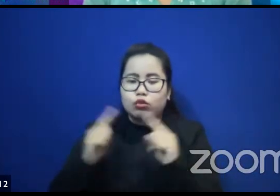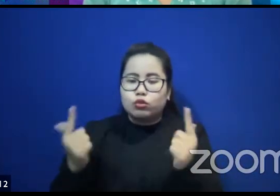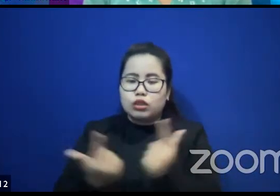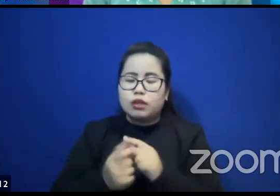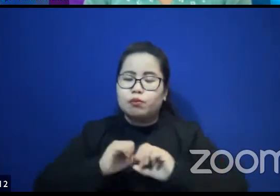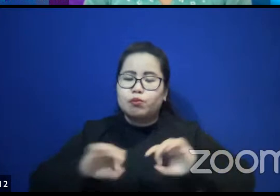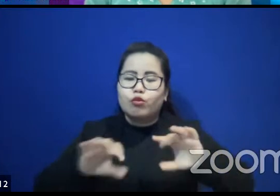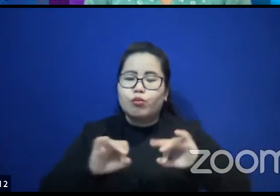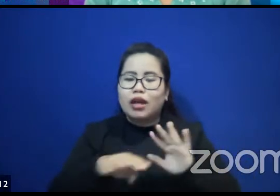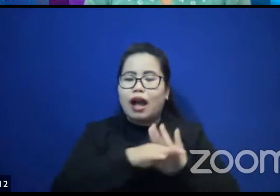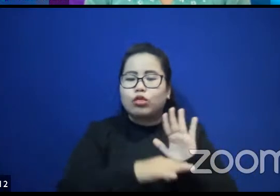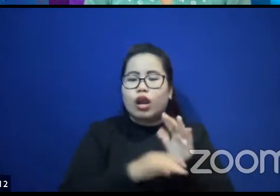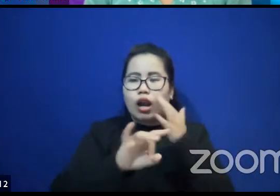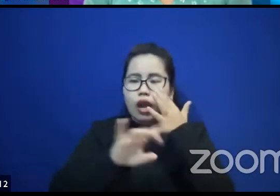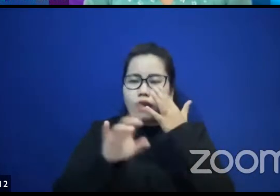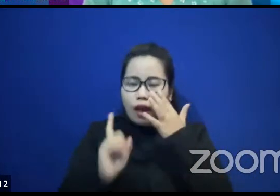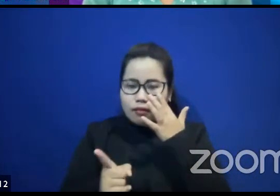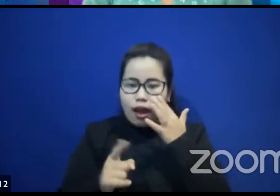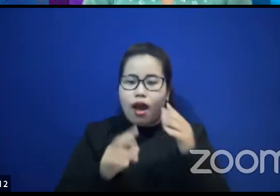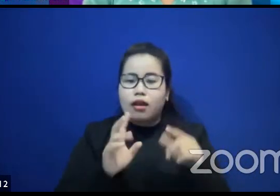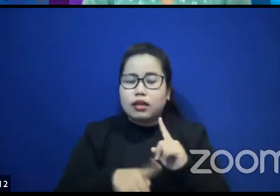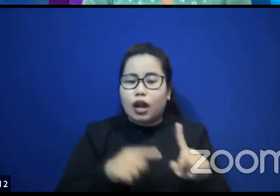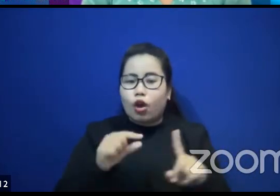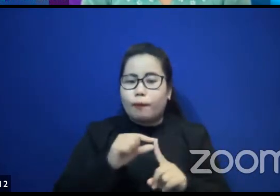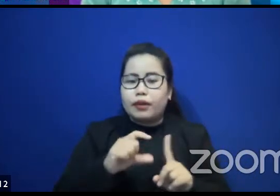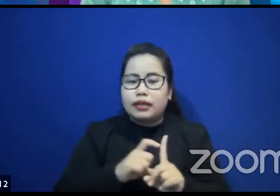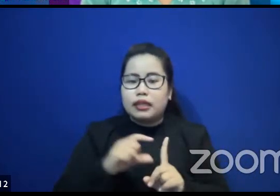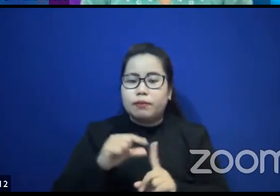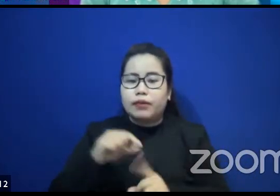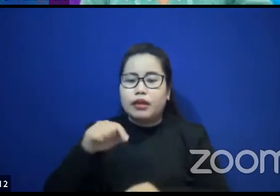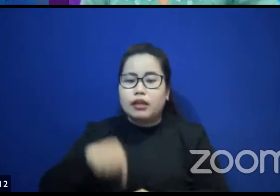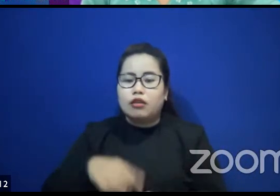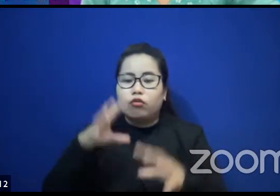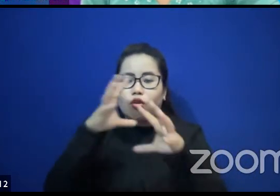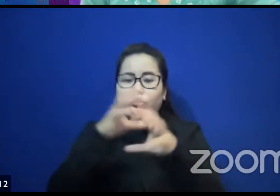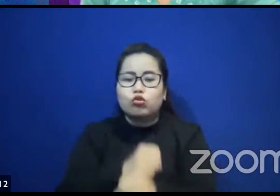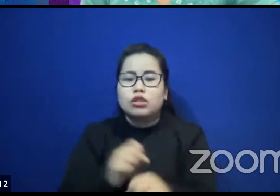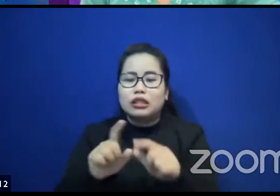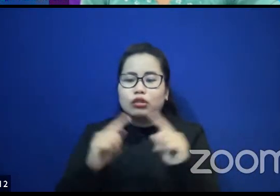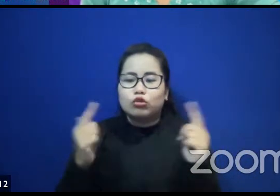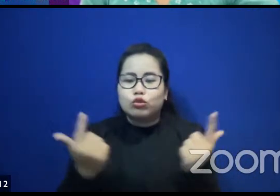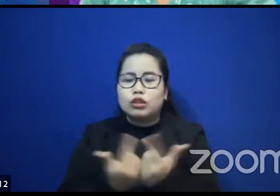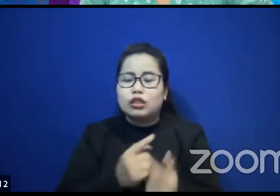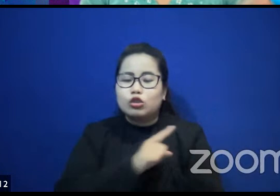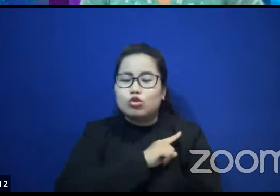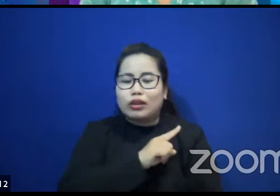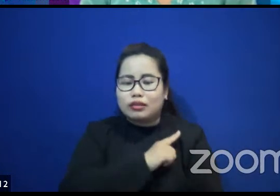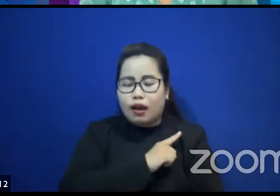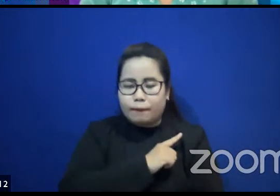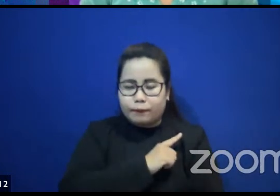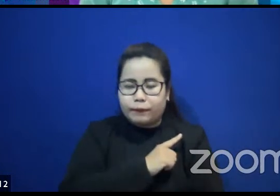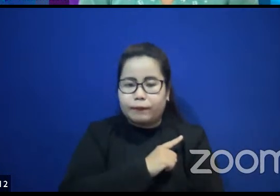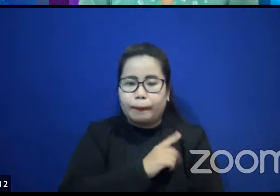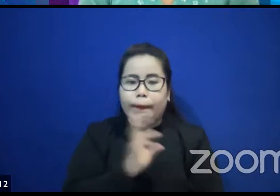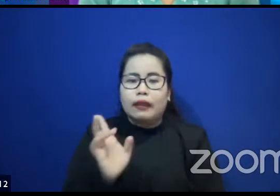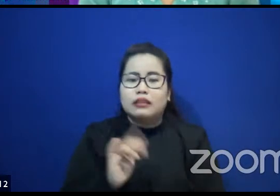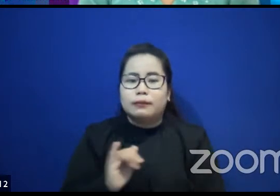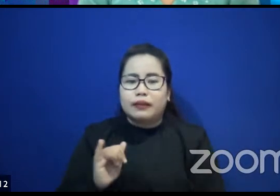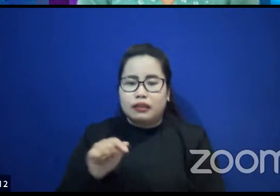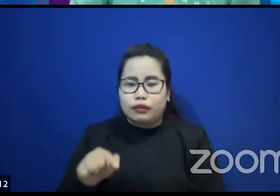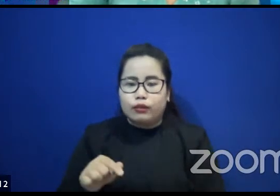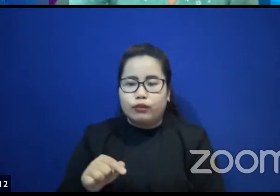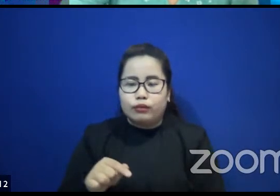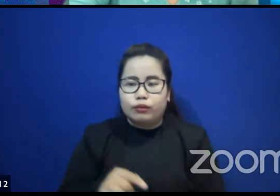peraturan lain yang mengatur jadi pipinya itu hanya fokus ke institusi yang asal saja seperti itu